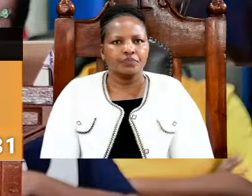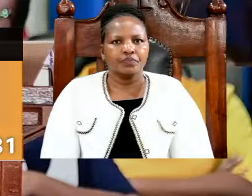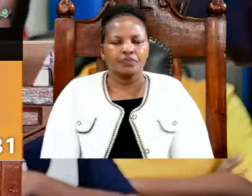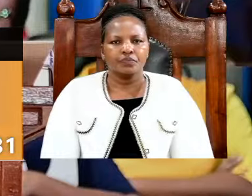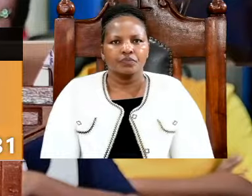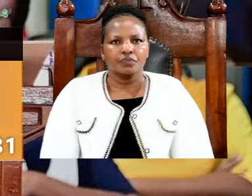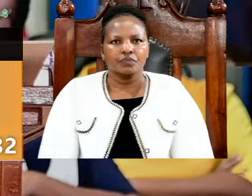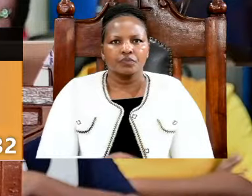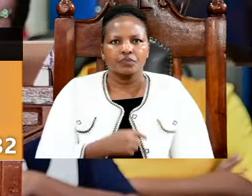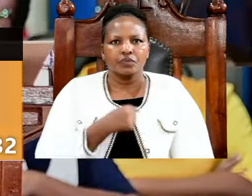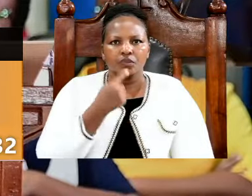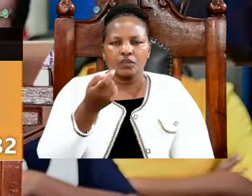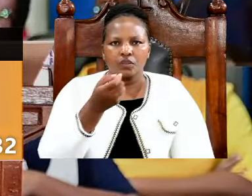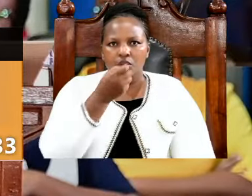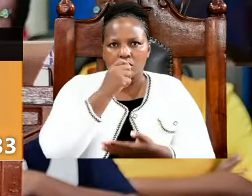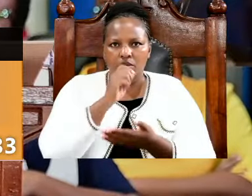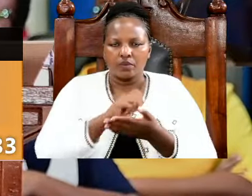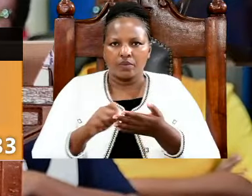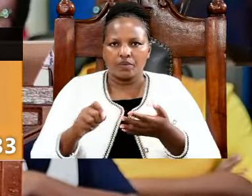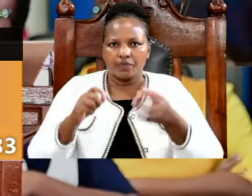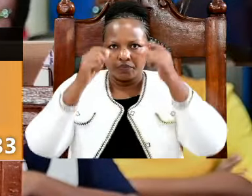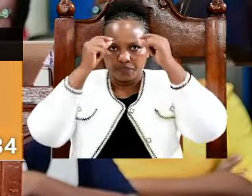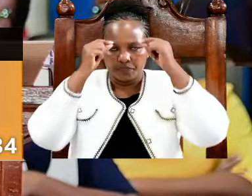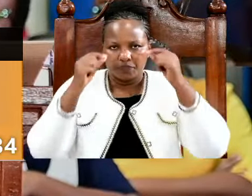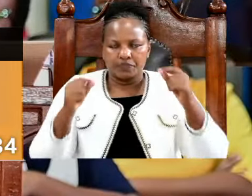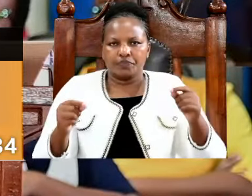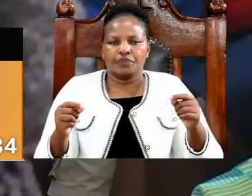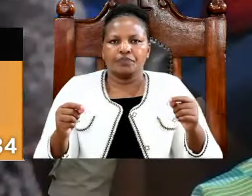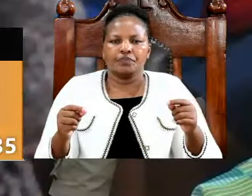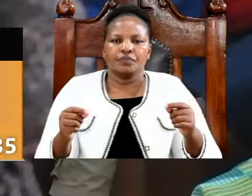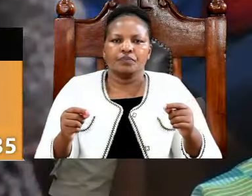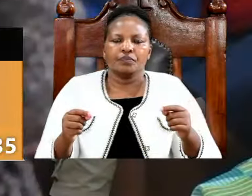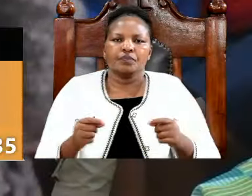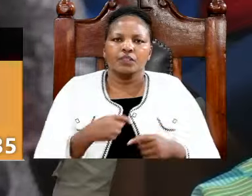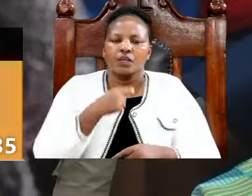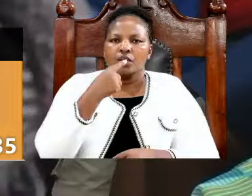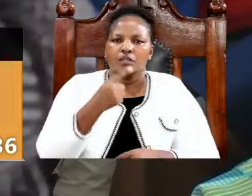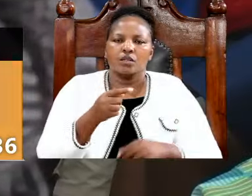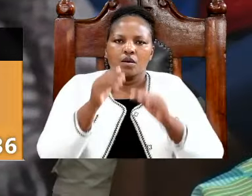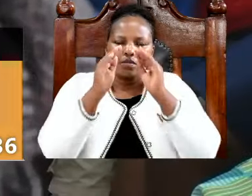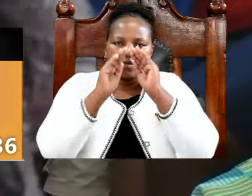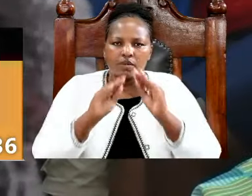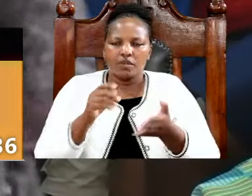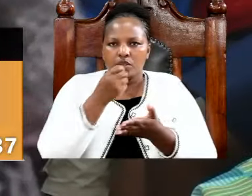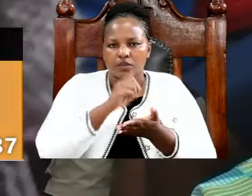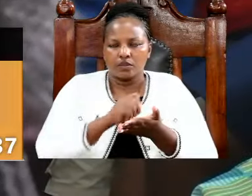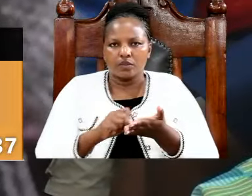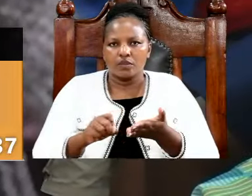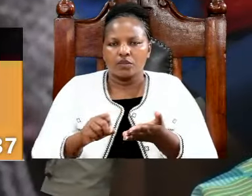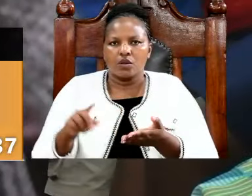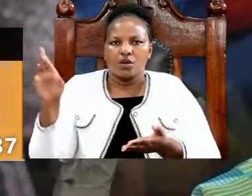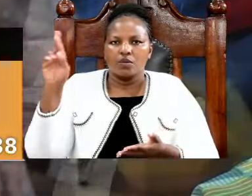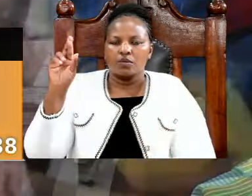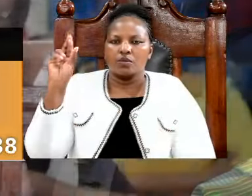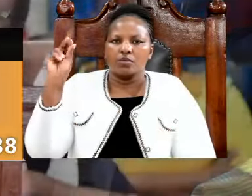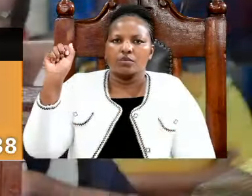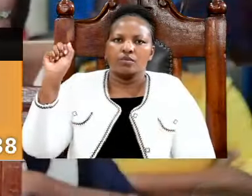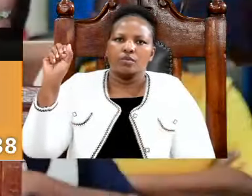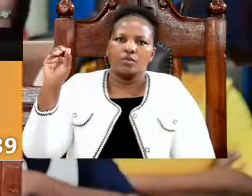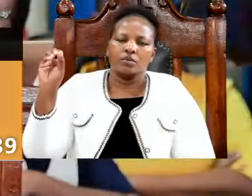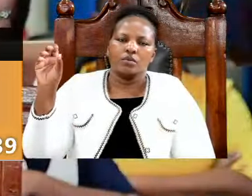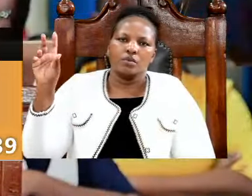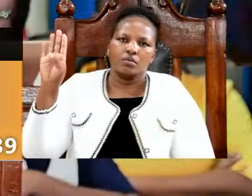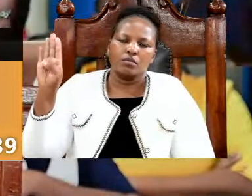Tangazo la kuandikisha na kubarikiwa kwa doa. Mtangaziwa kubarikiwa kwa doa kati ya Robert Kafeti